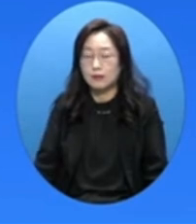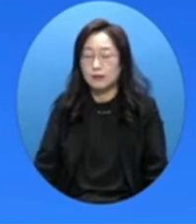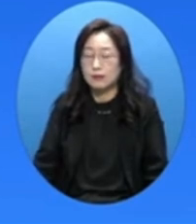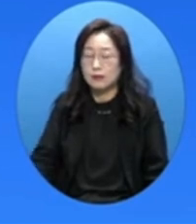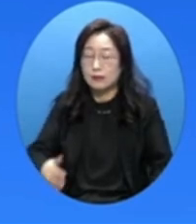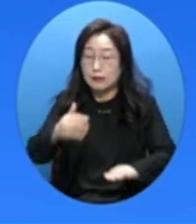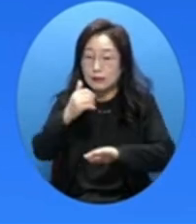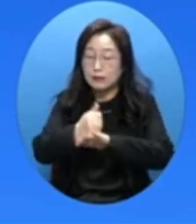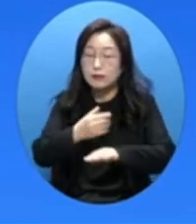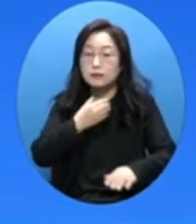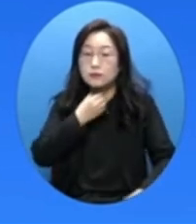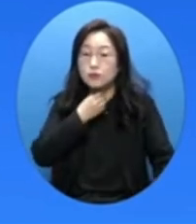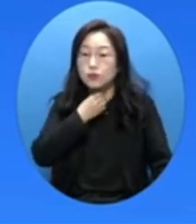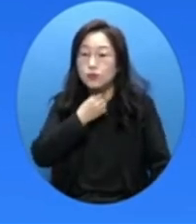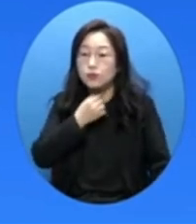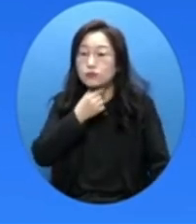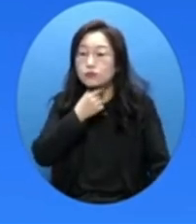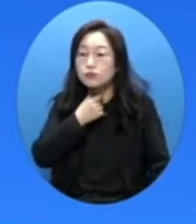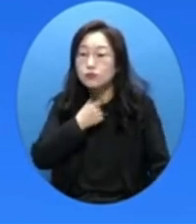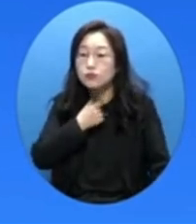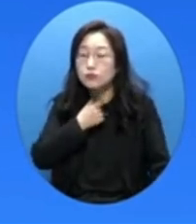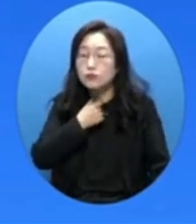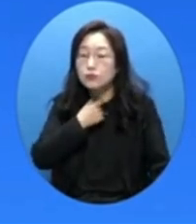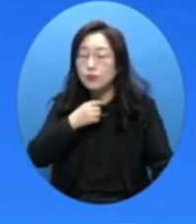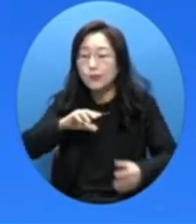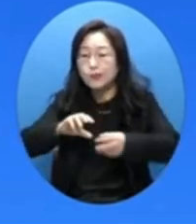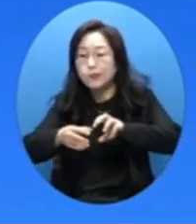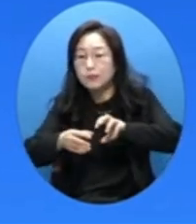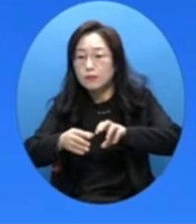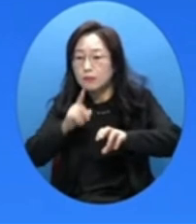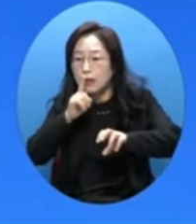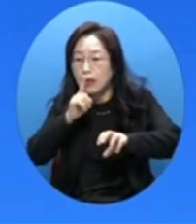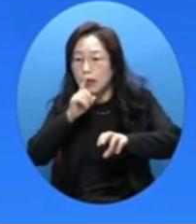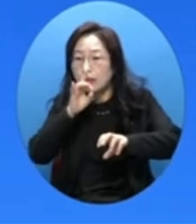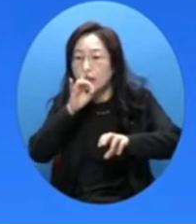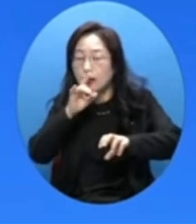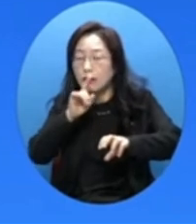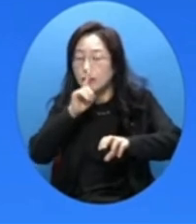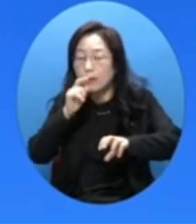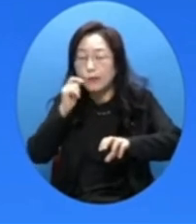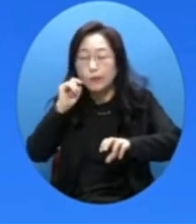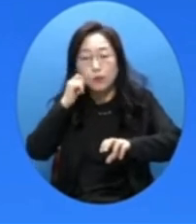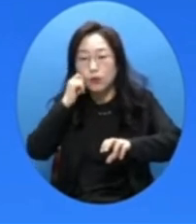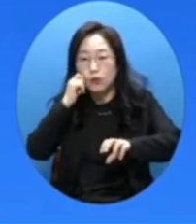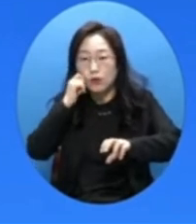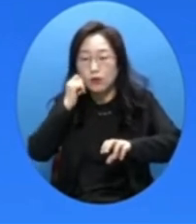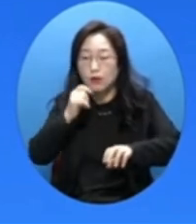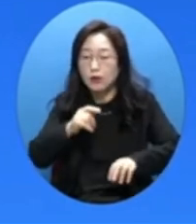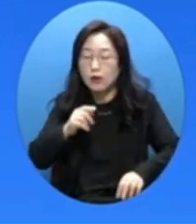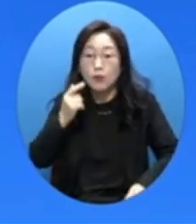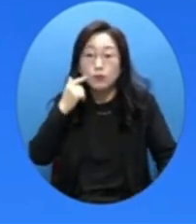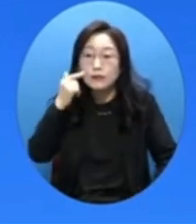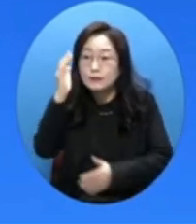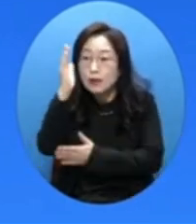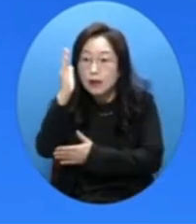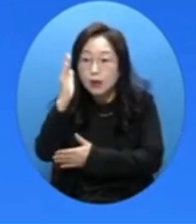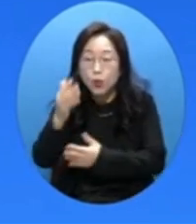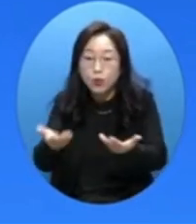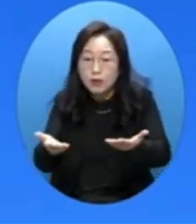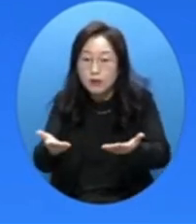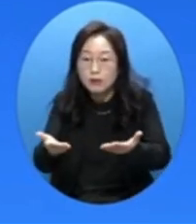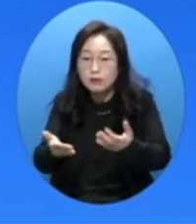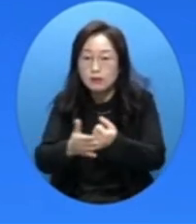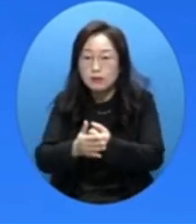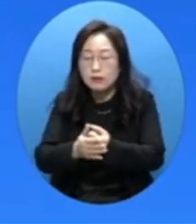목의 모든 기능을 잃어버리고 근육이 마비되어서 말을 못하게 되었습니다. 목사님이 말을 못하니까 설교를 못하니까